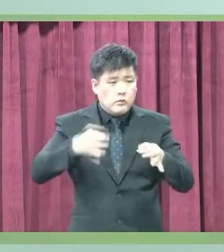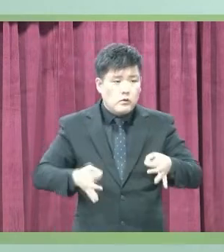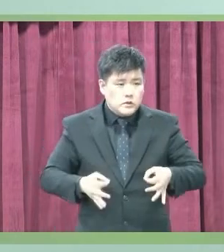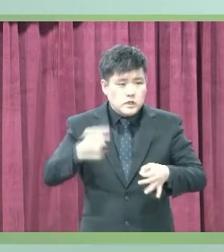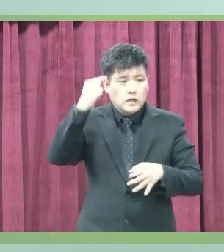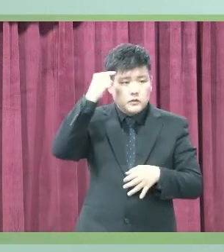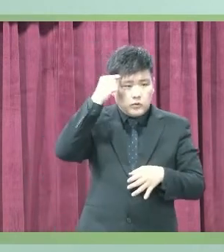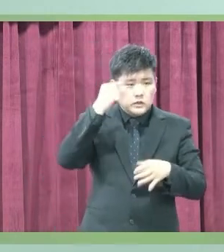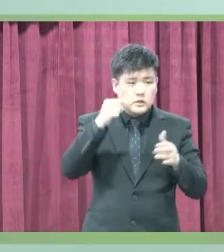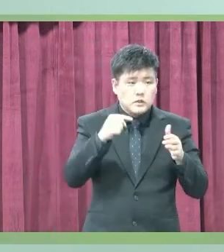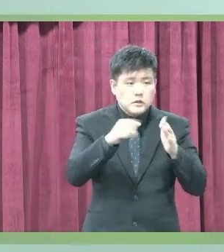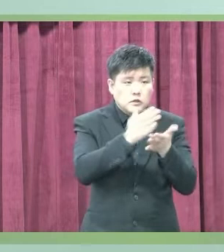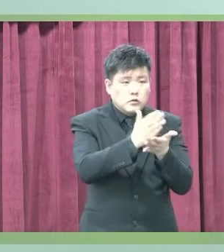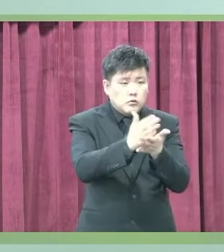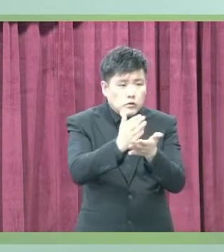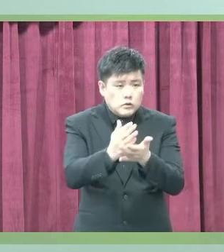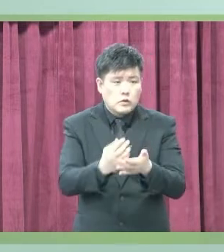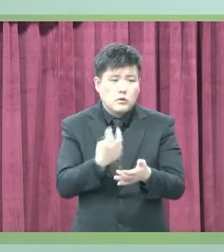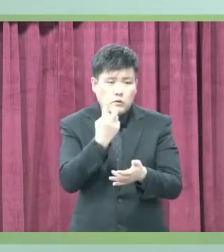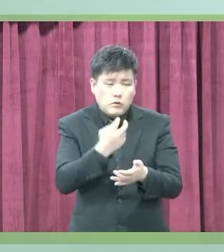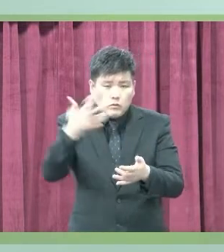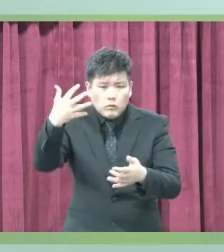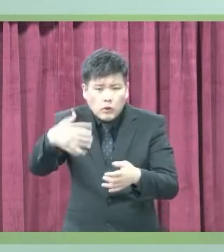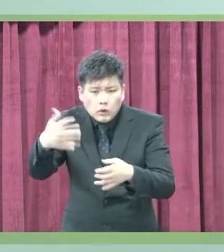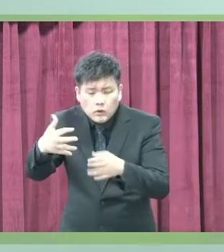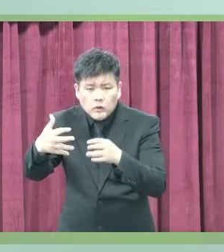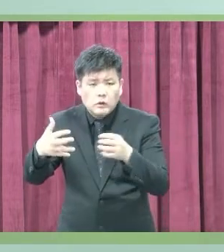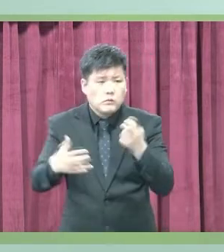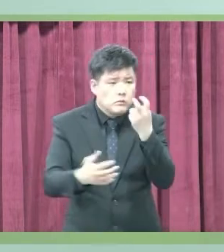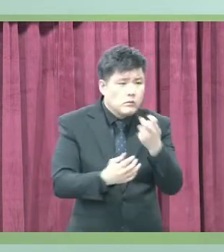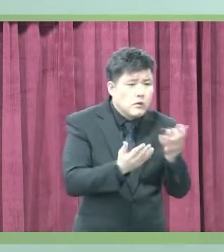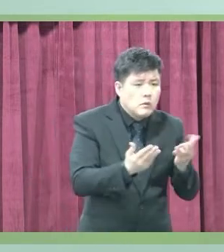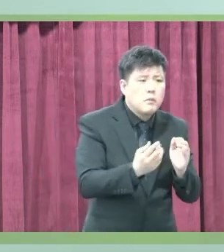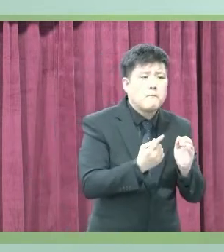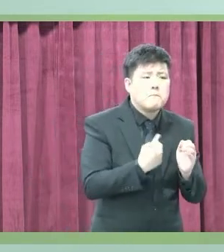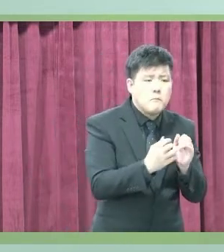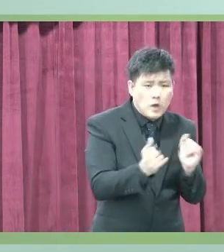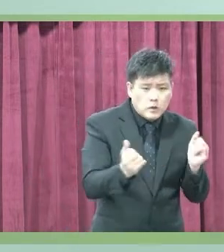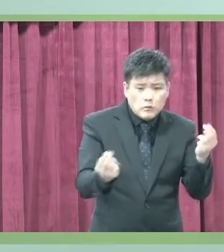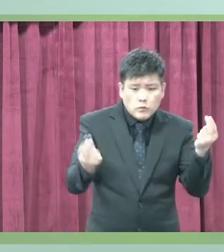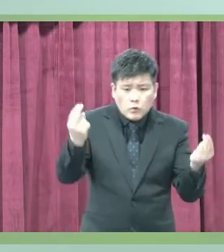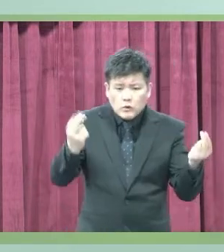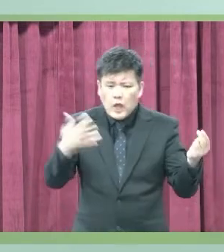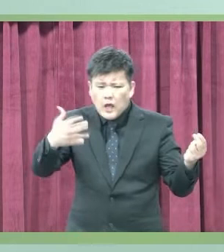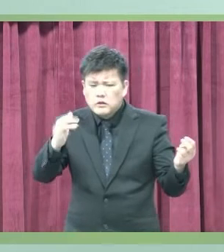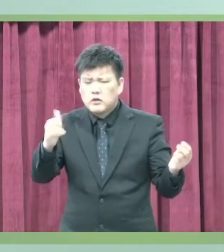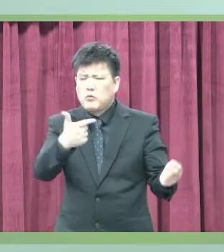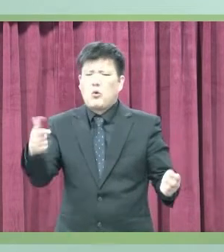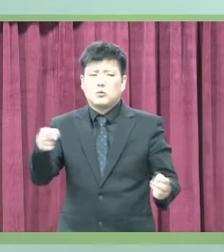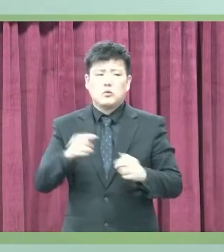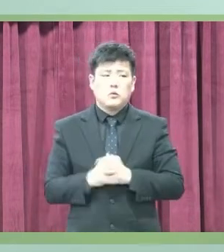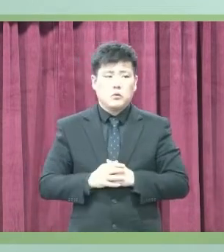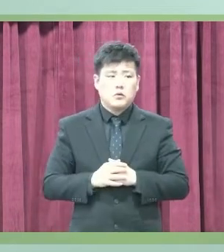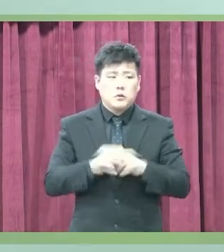높고 이들 유형에서 미수검률이 수검률보다 높았습니다. 의료 이용 현황에서는 검진 미수검자의